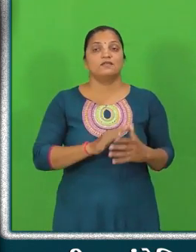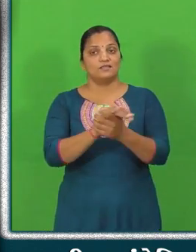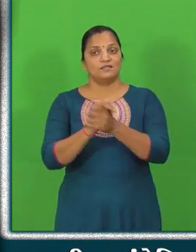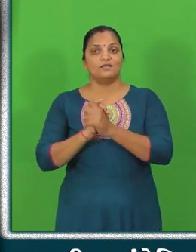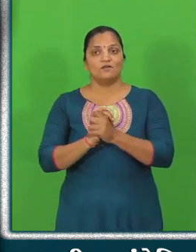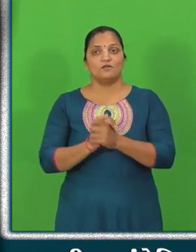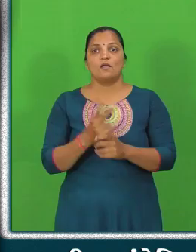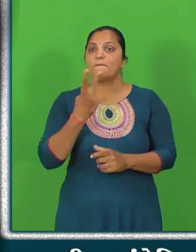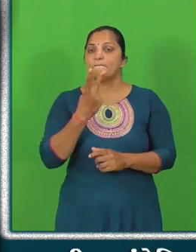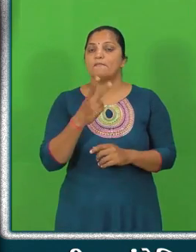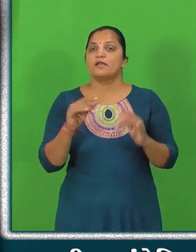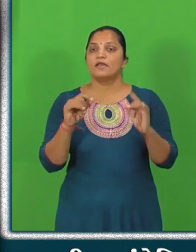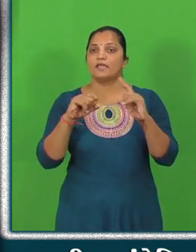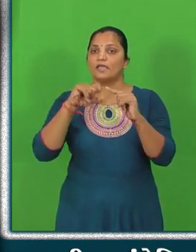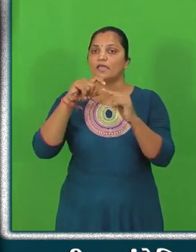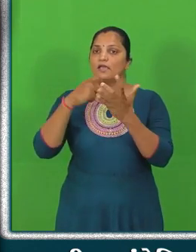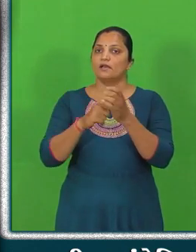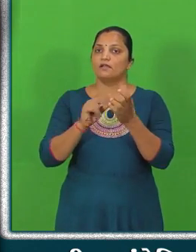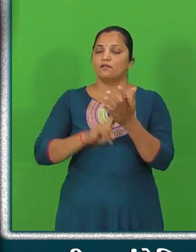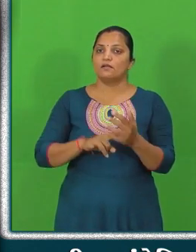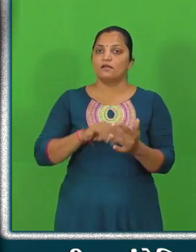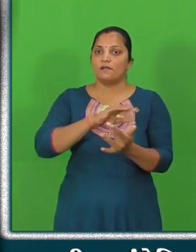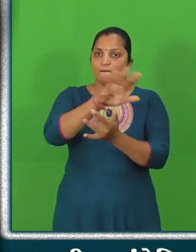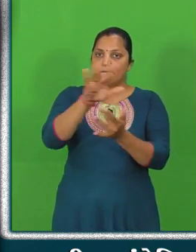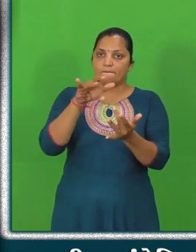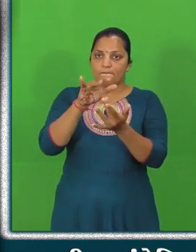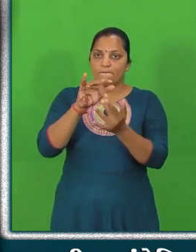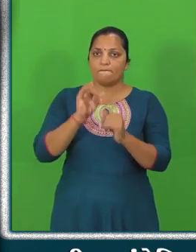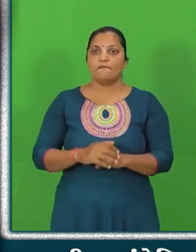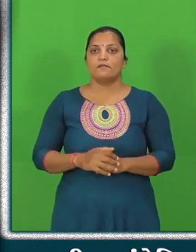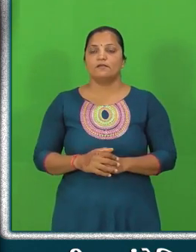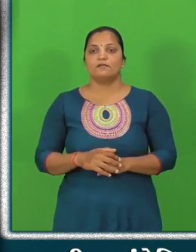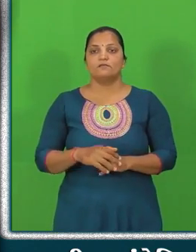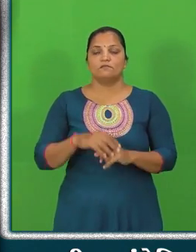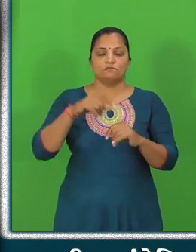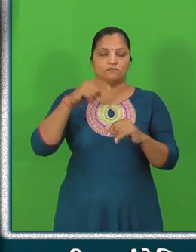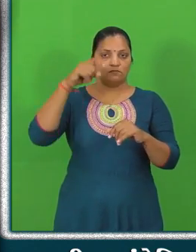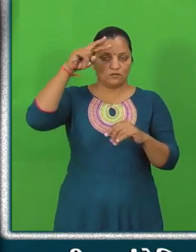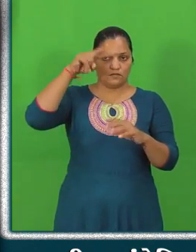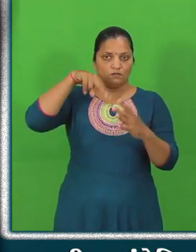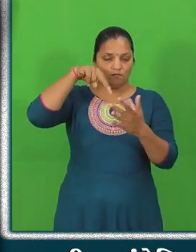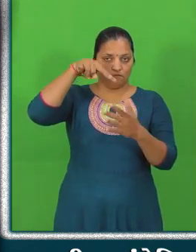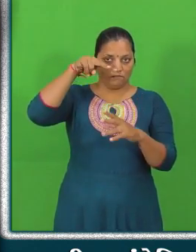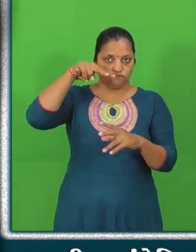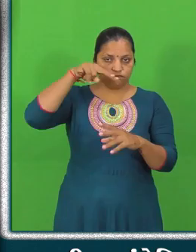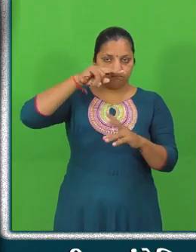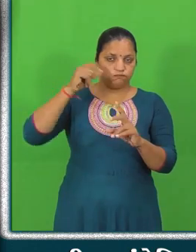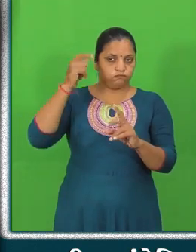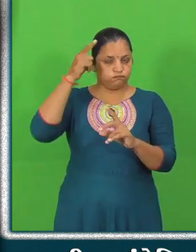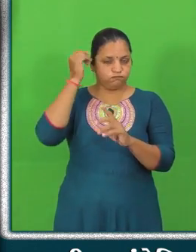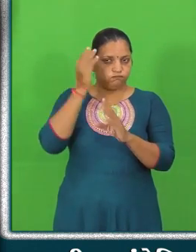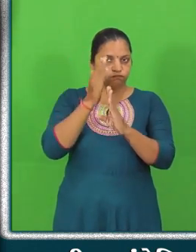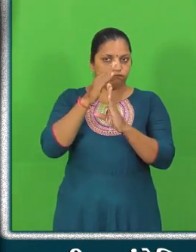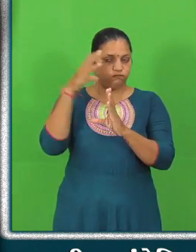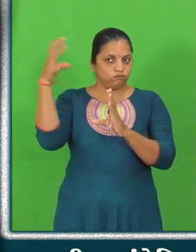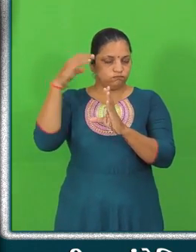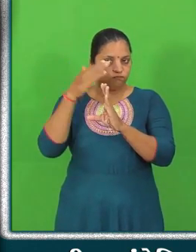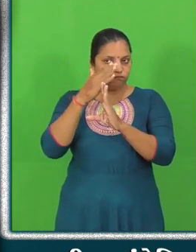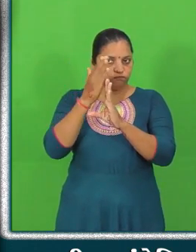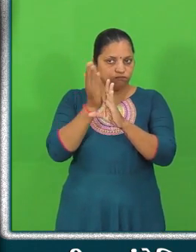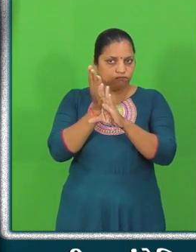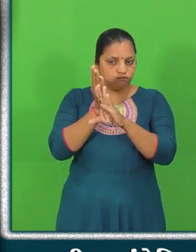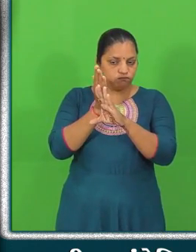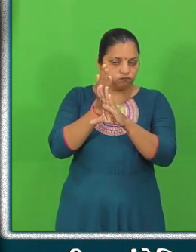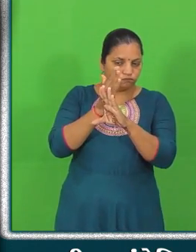तो मित्रों ये बन्ने किरणों ज्यां छेदे त्यां आपणे प्रतिबिंब मळशे। तो आ जे प्रतिबिंब छे जो वस्तु ए